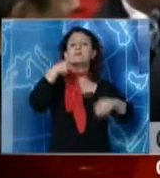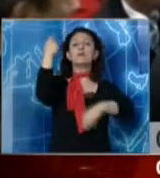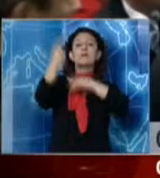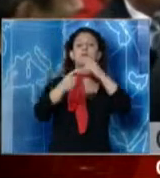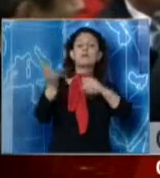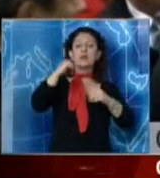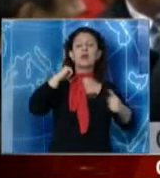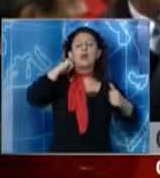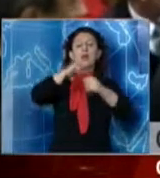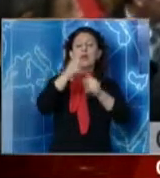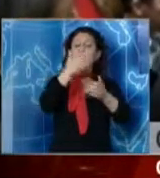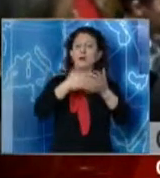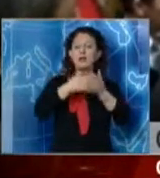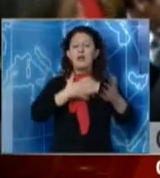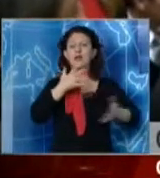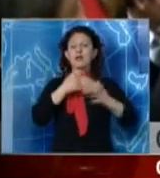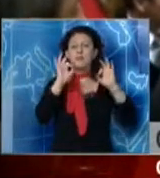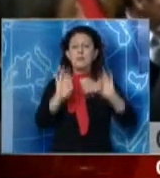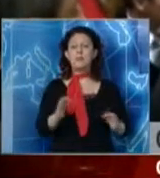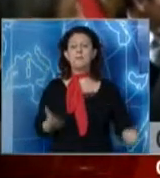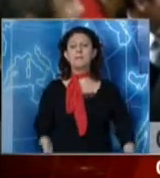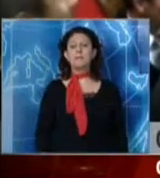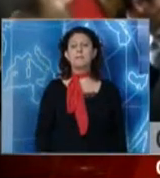yeniden girişimlere başladı.